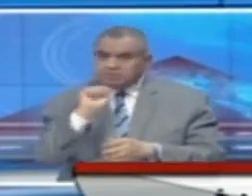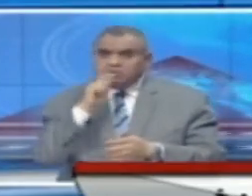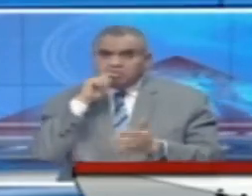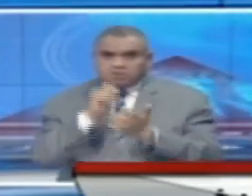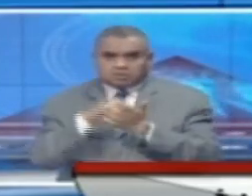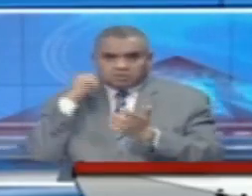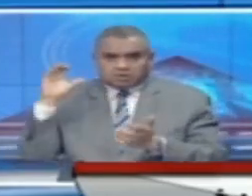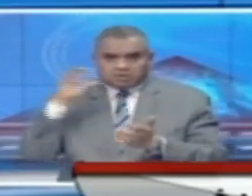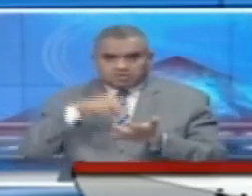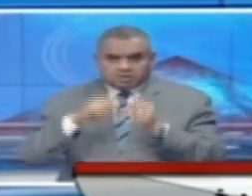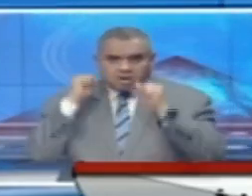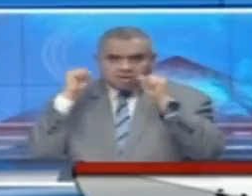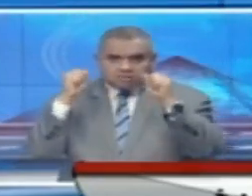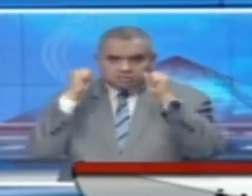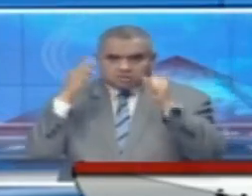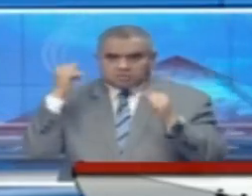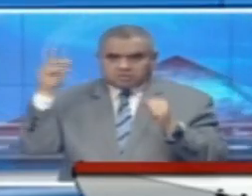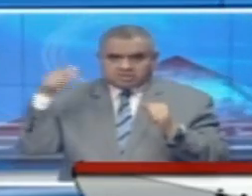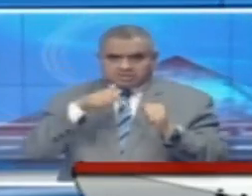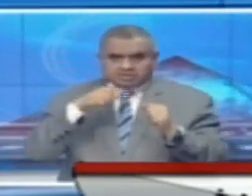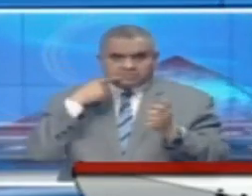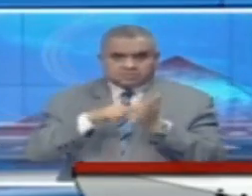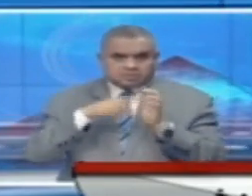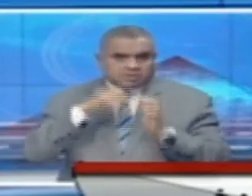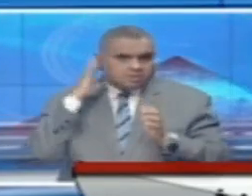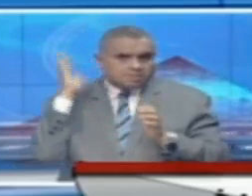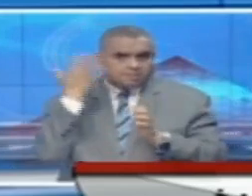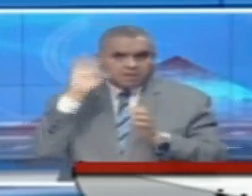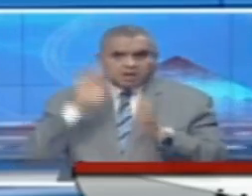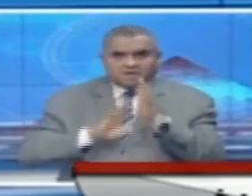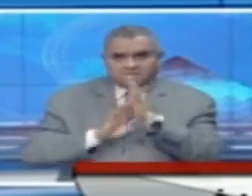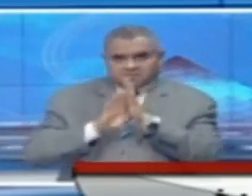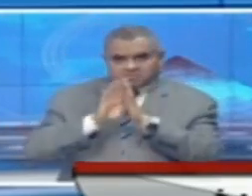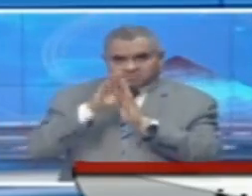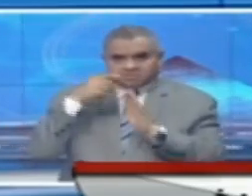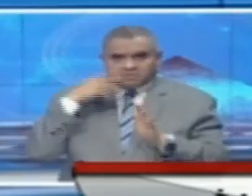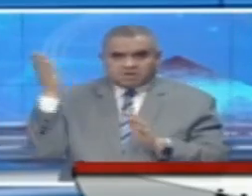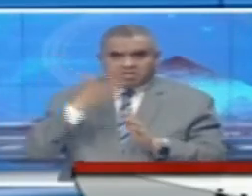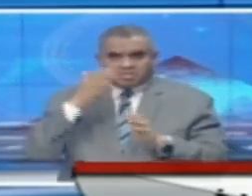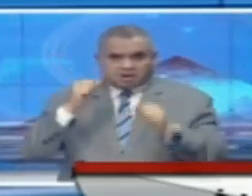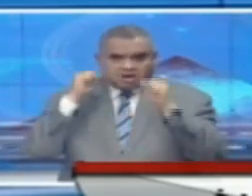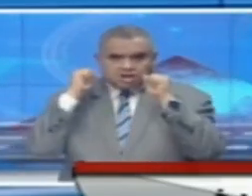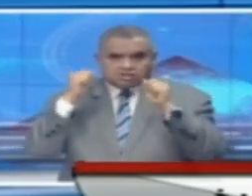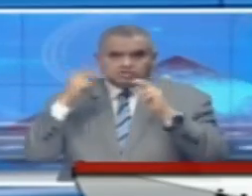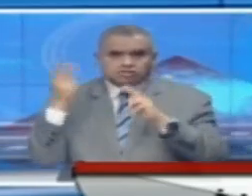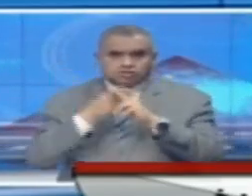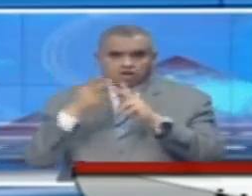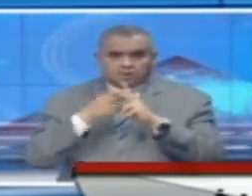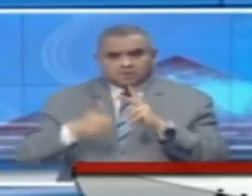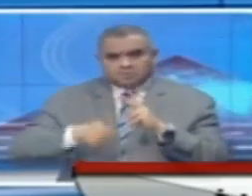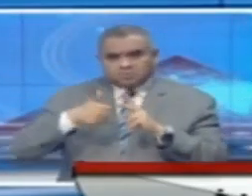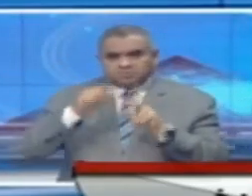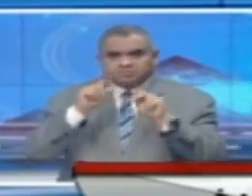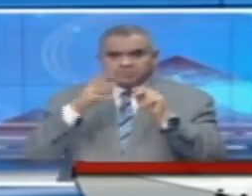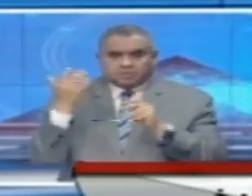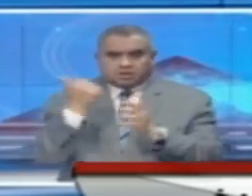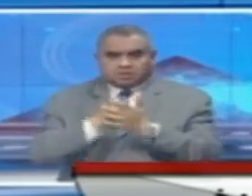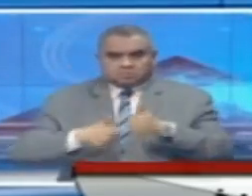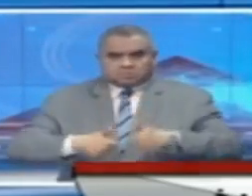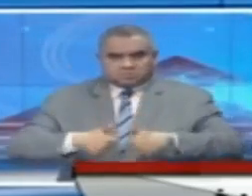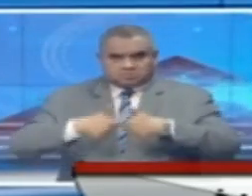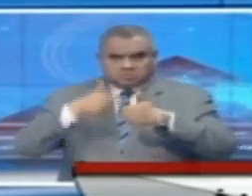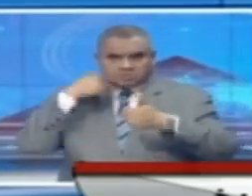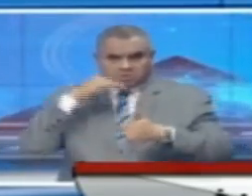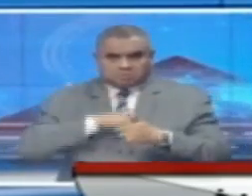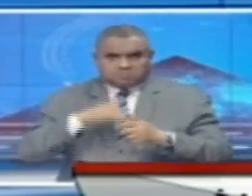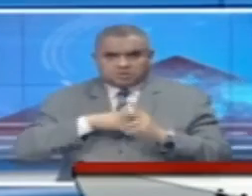السيسي أن ثورة 30 من يونيو مثلت نموذجا فريدا في تاريخ الثورات الشعبية، حيث جسدت معاني